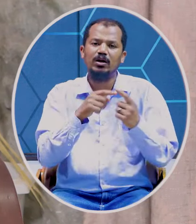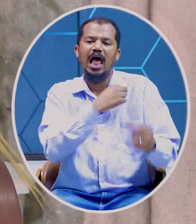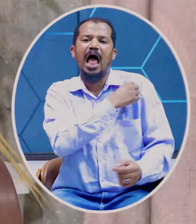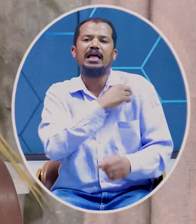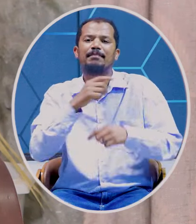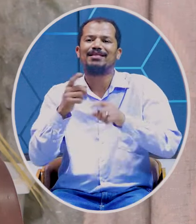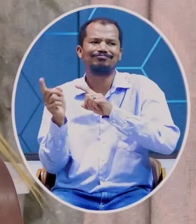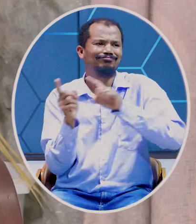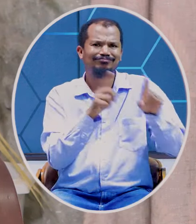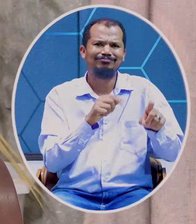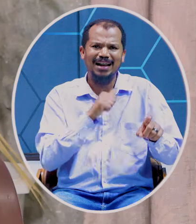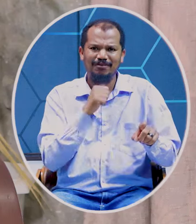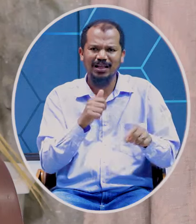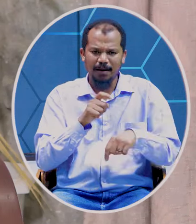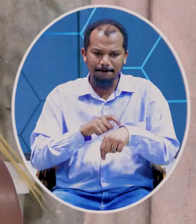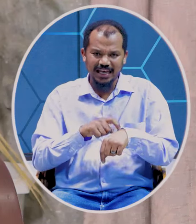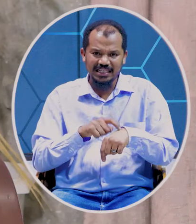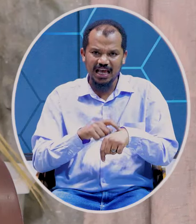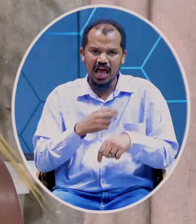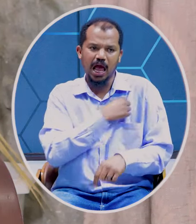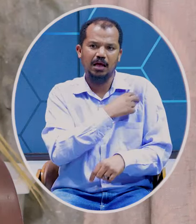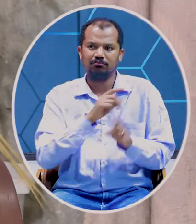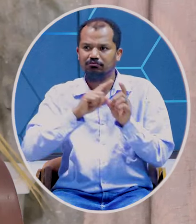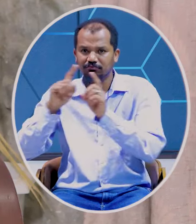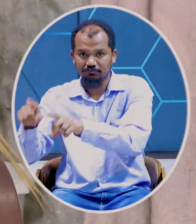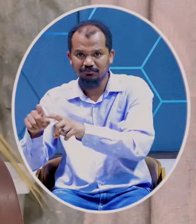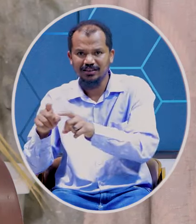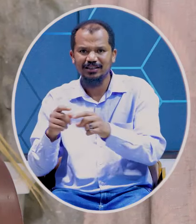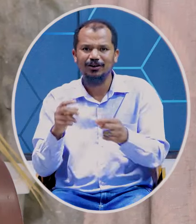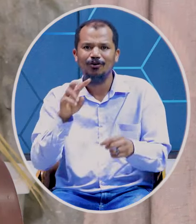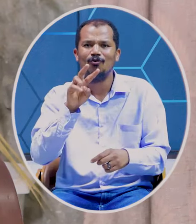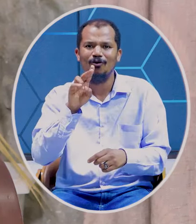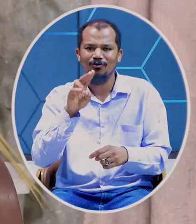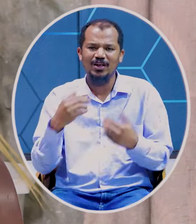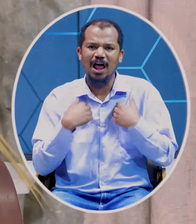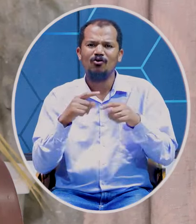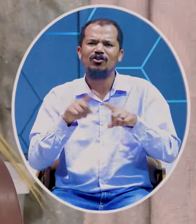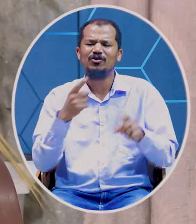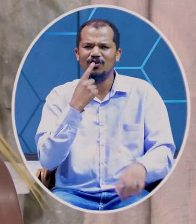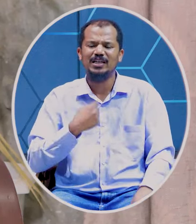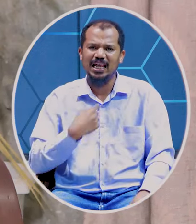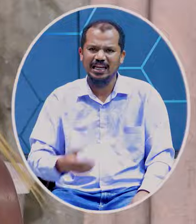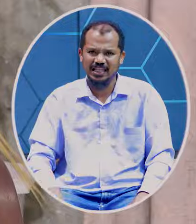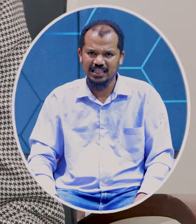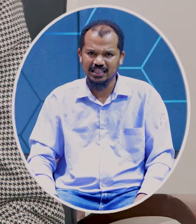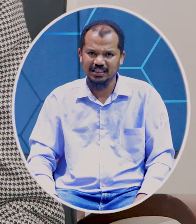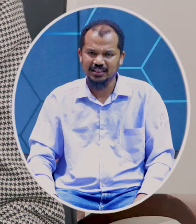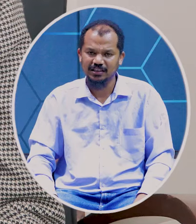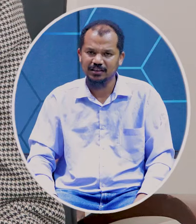ወደ ሐኪም ቤት ባለመምጣትና በጊዜ ደግሞ ወደ ህክምናው ከመምጣት ጋር በተያያዘ ያለው ልዩነት ምንድን